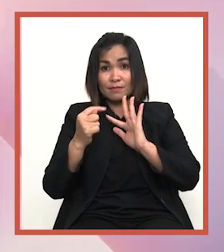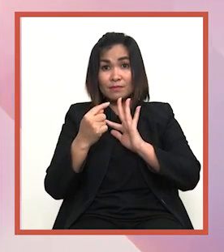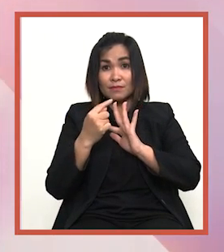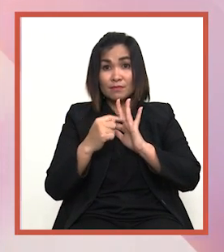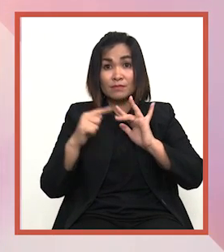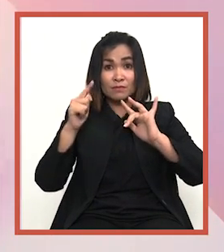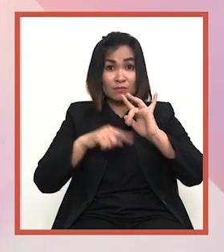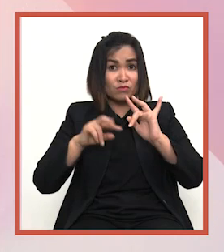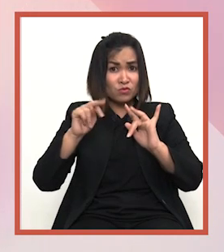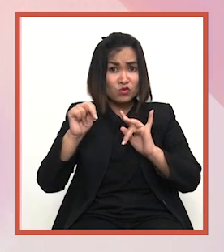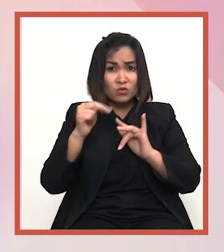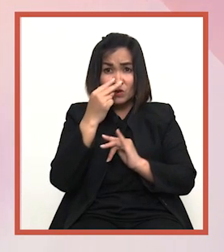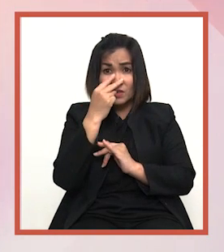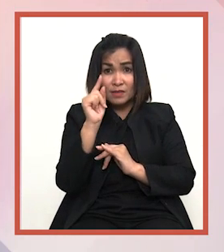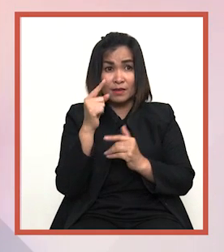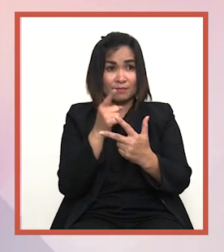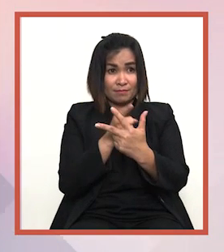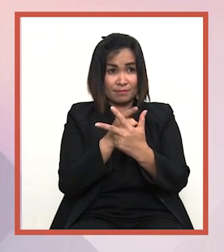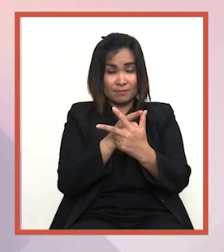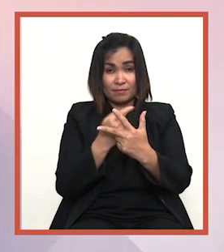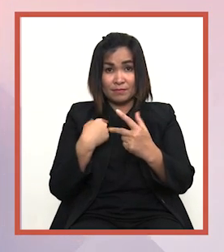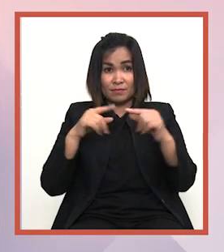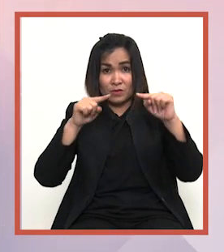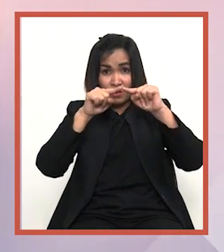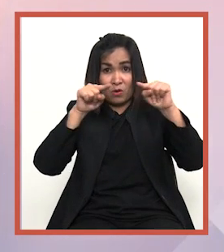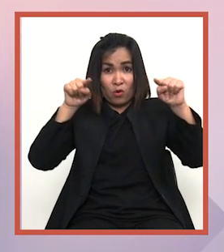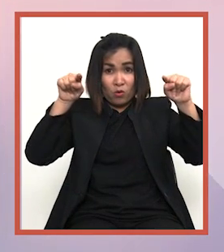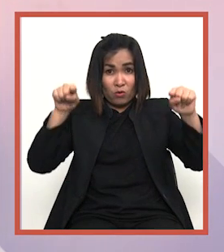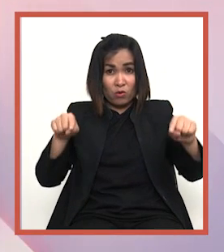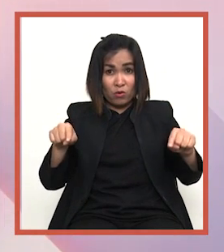สัญลักษณ์ก็คือจะมีกล่องนะครับอุปกรณ์อยู่ด้านนอกนะครับ